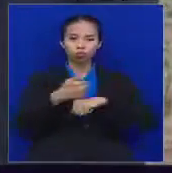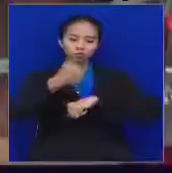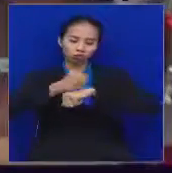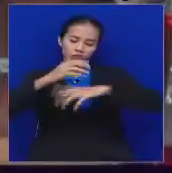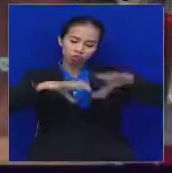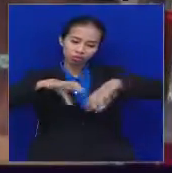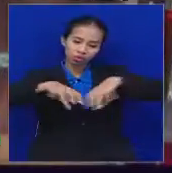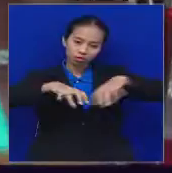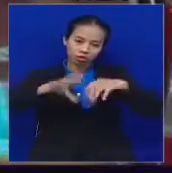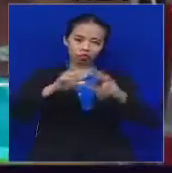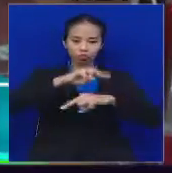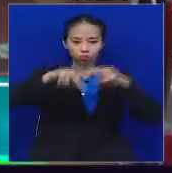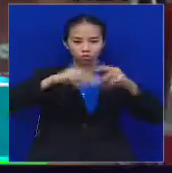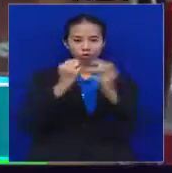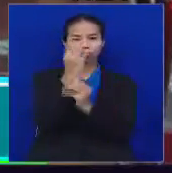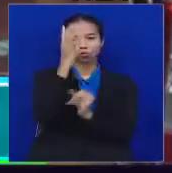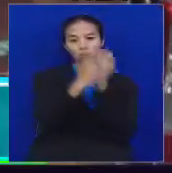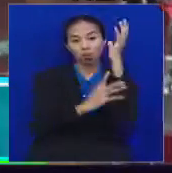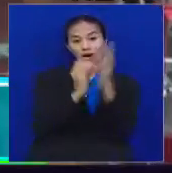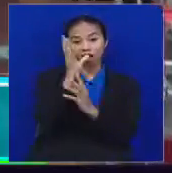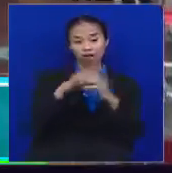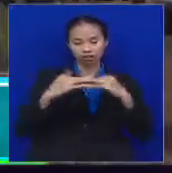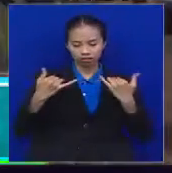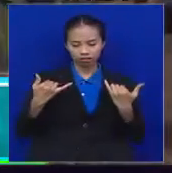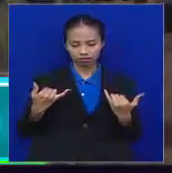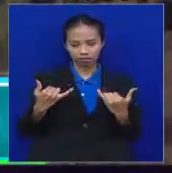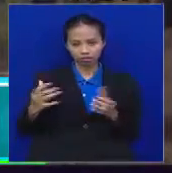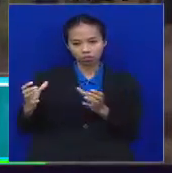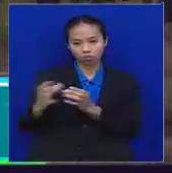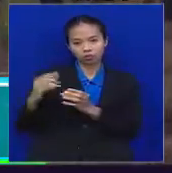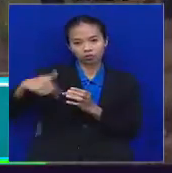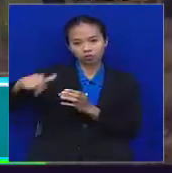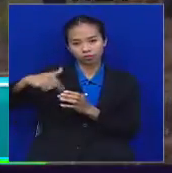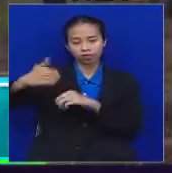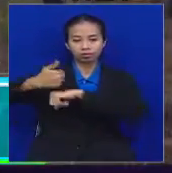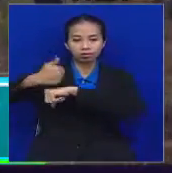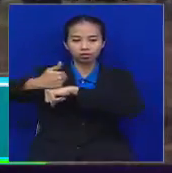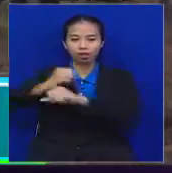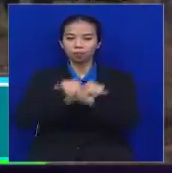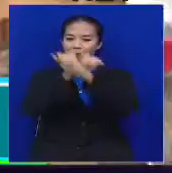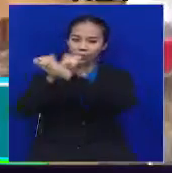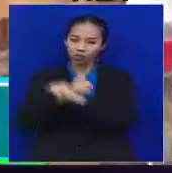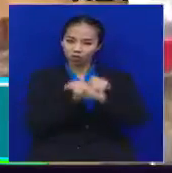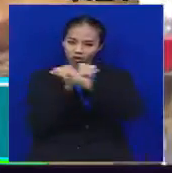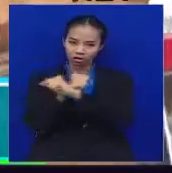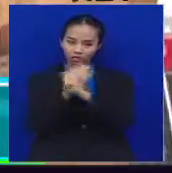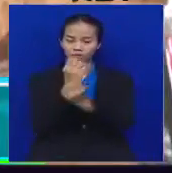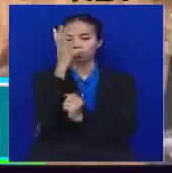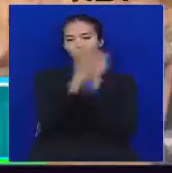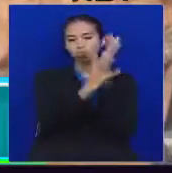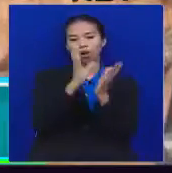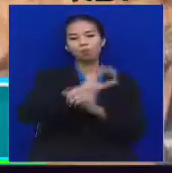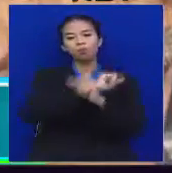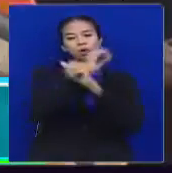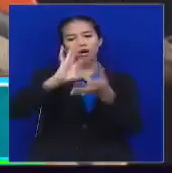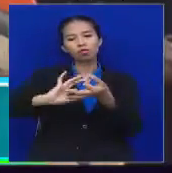พยากรป่าไม้ที่3สาขาแพร่พร้อมด้วยนายชัยรัตน์แสงปานผู้อำนวยการส่วนป้องกันรักษาป่าและควบคุมไฟป่า